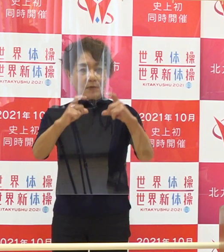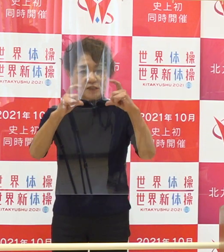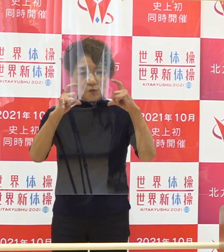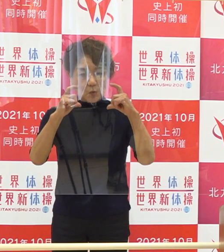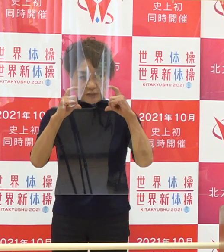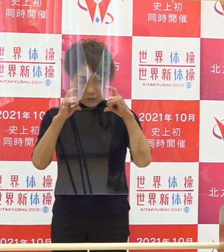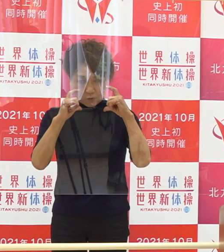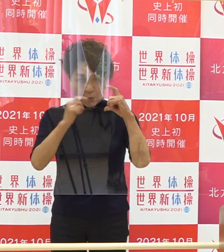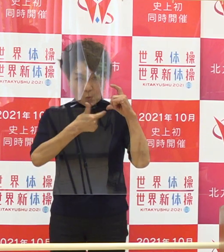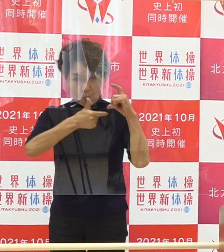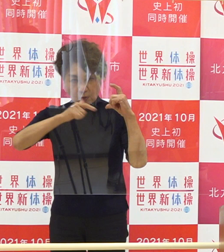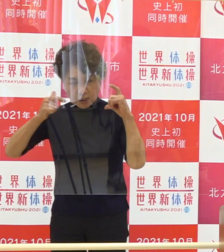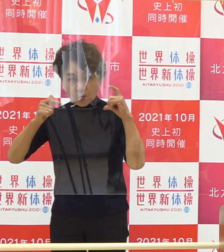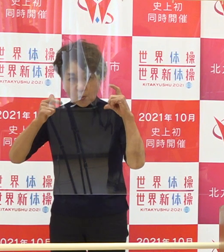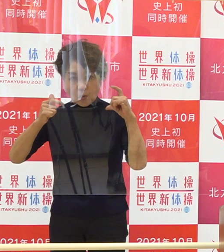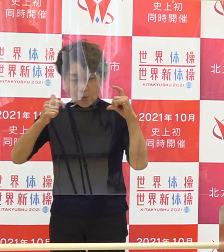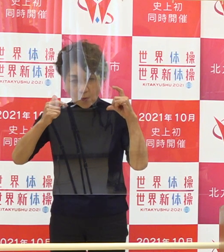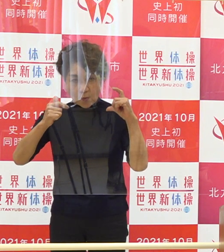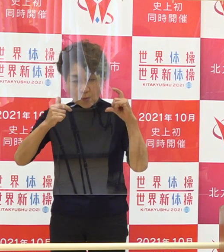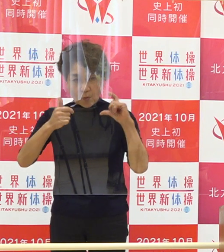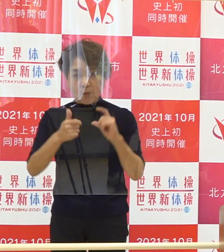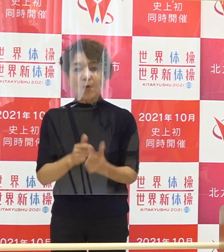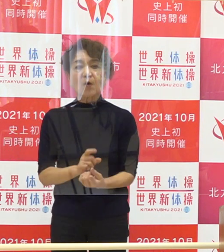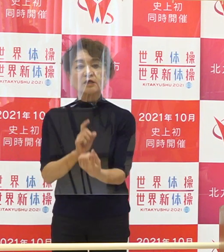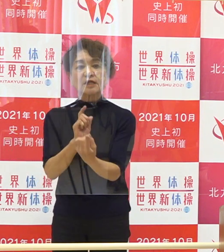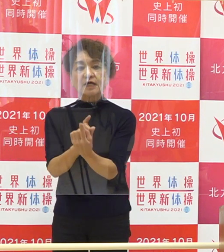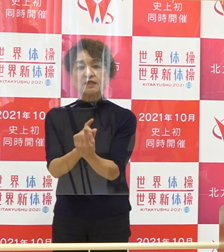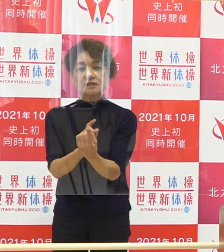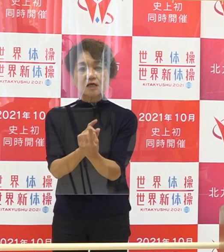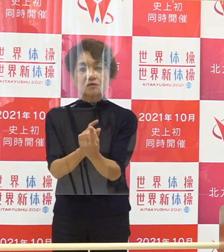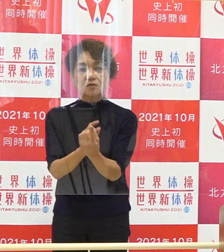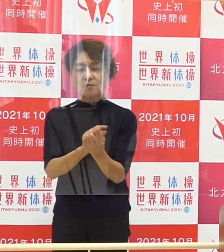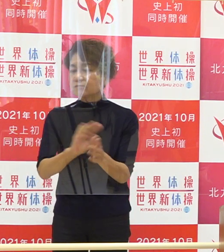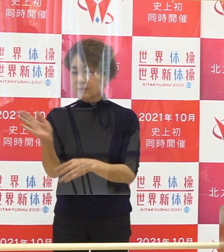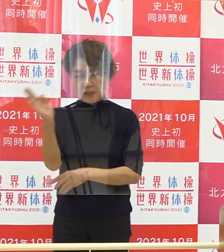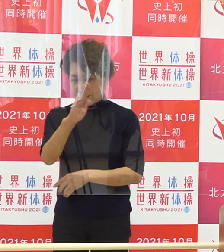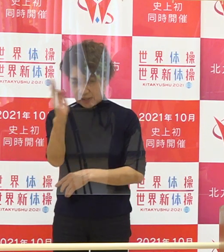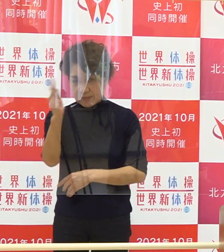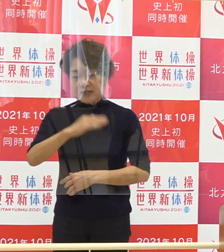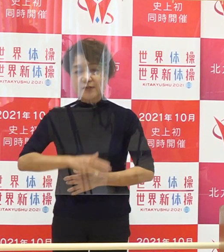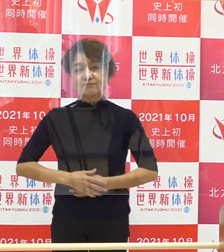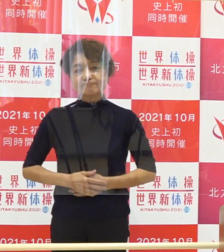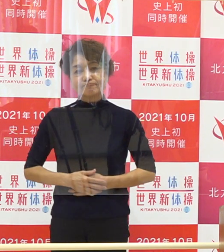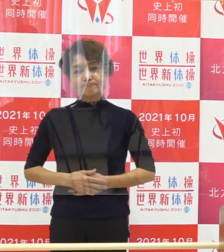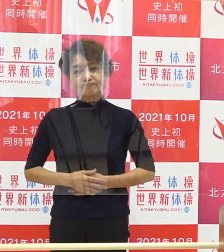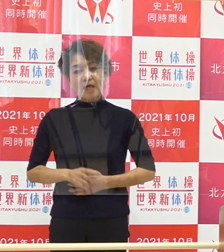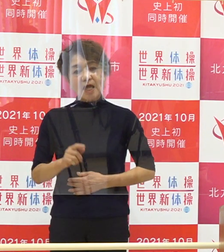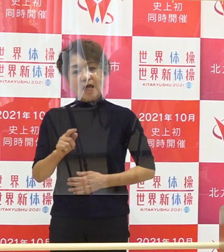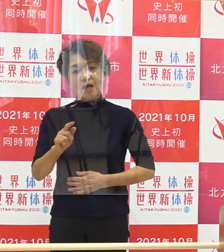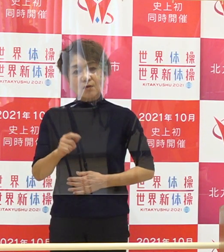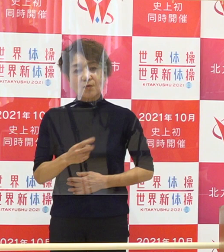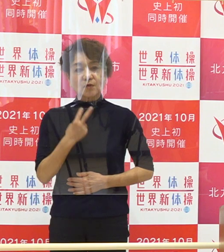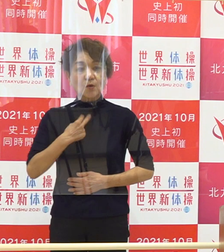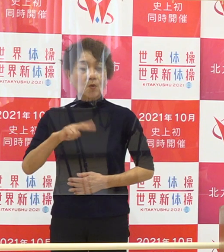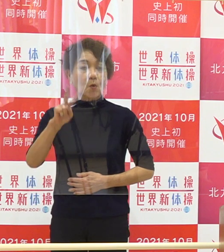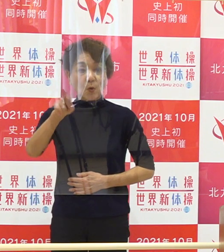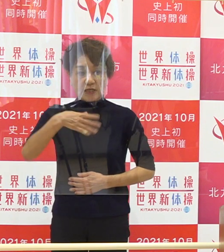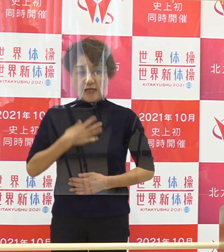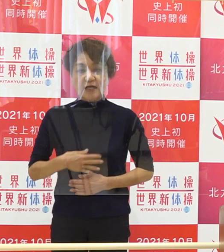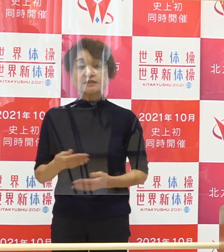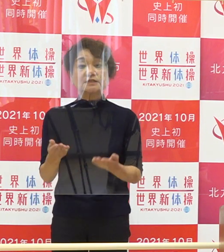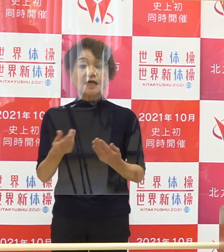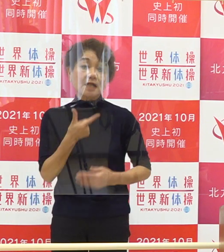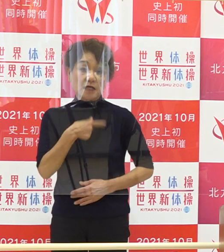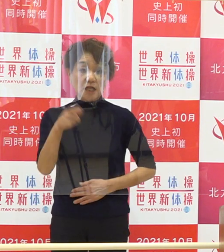着用など感染症対策をおろそかにしてもいいということでは決してありません。そのことをご理解いただきたいのであります。